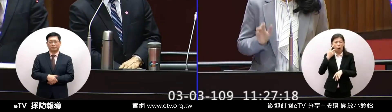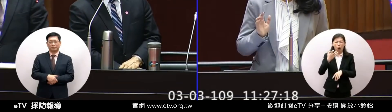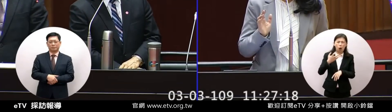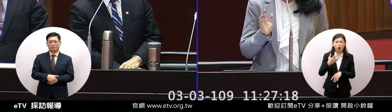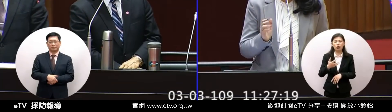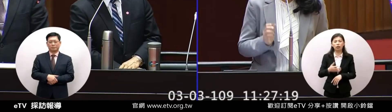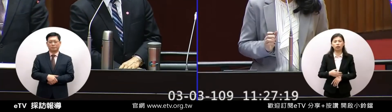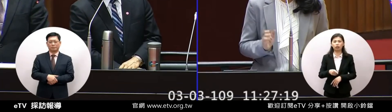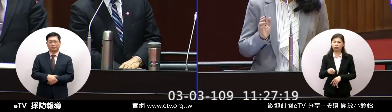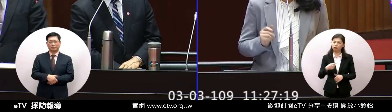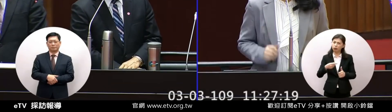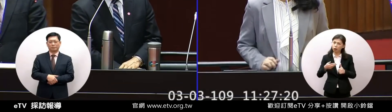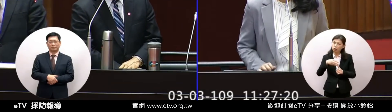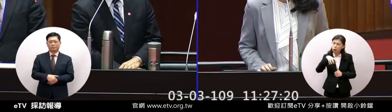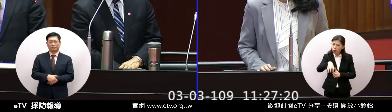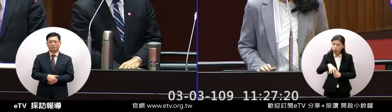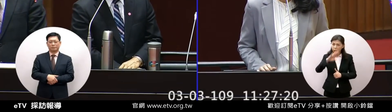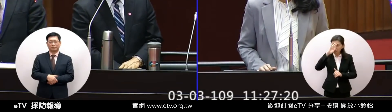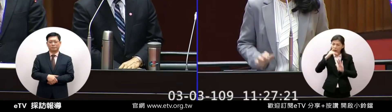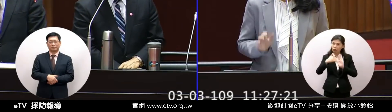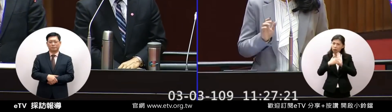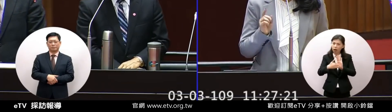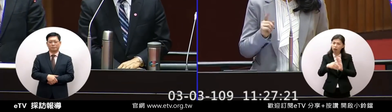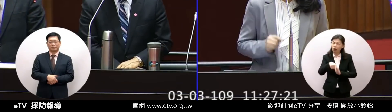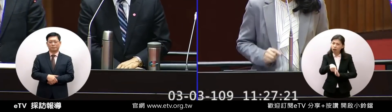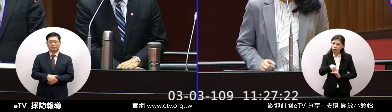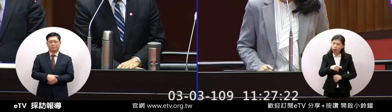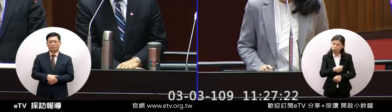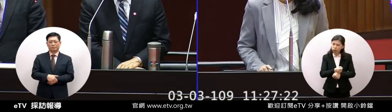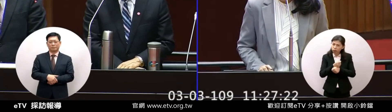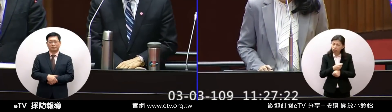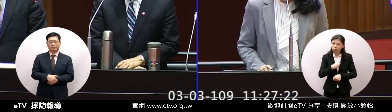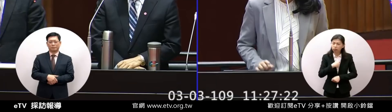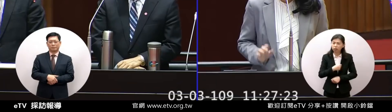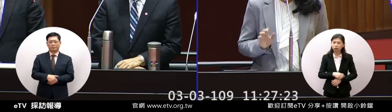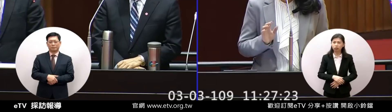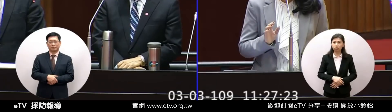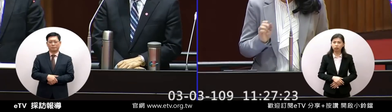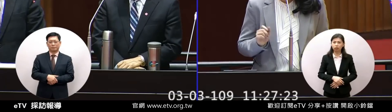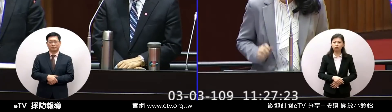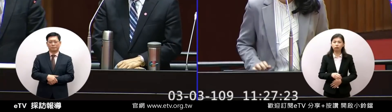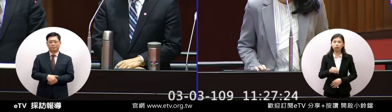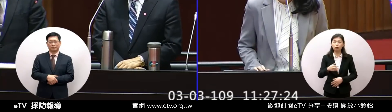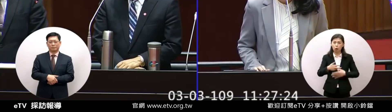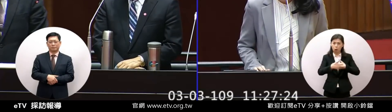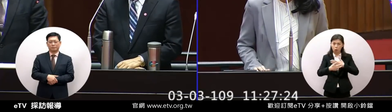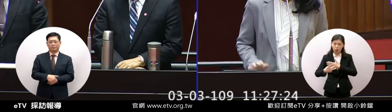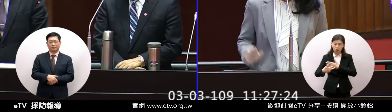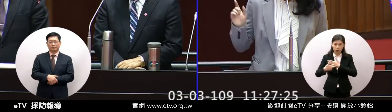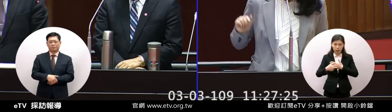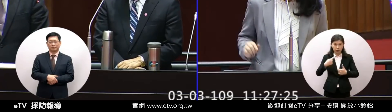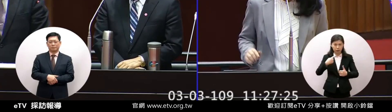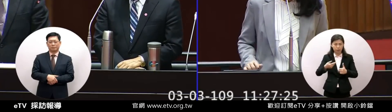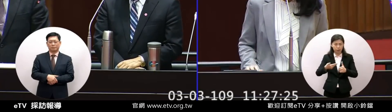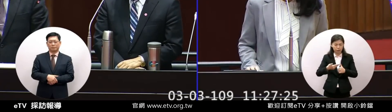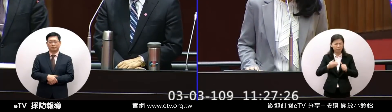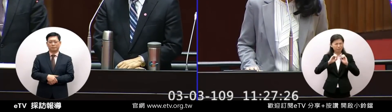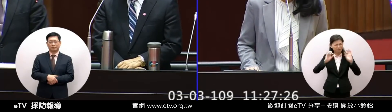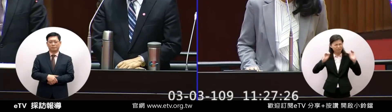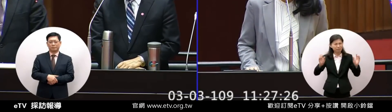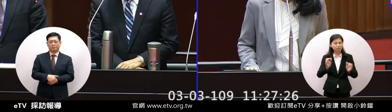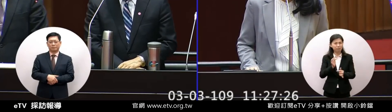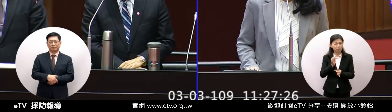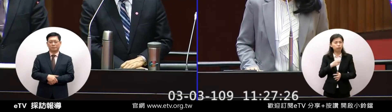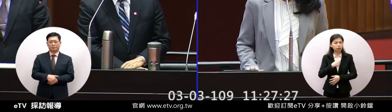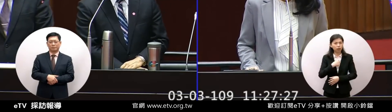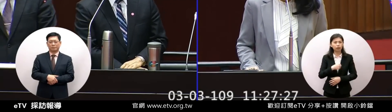事情，其实教育部在防疫过程当中呢，应该有一个很重要的事情叫做卫教的宣导。好，那我们看下一页